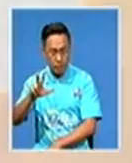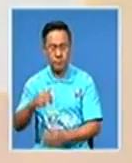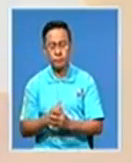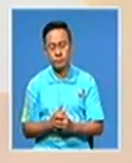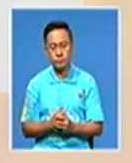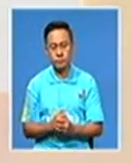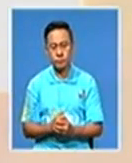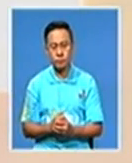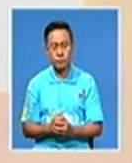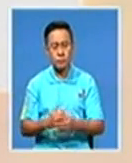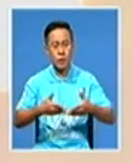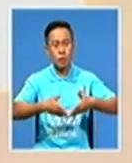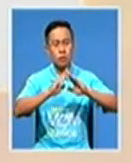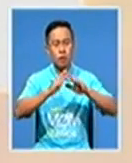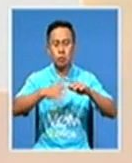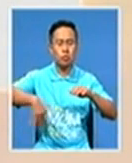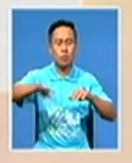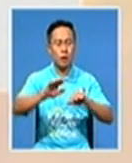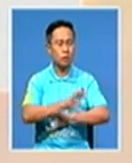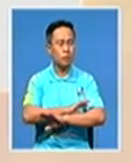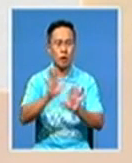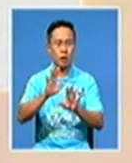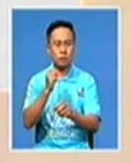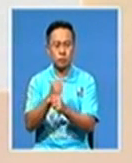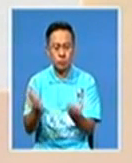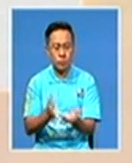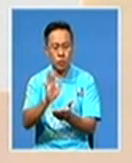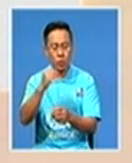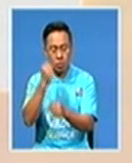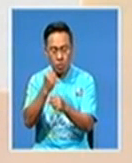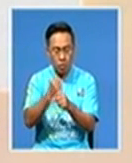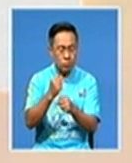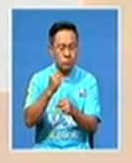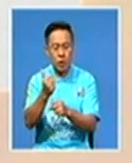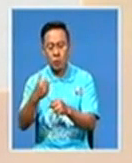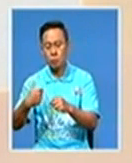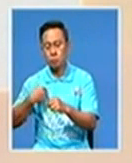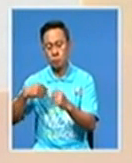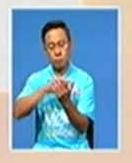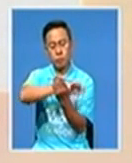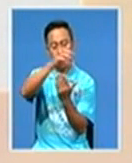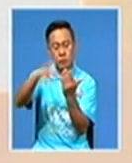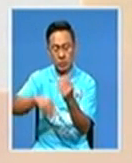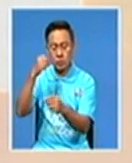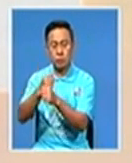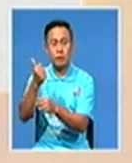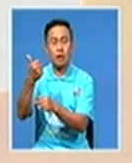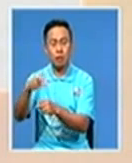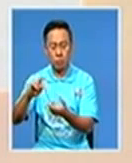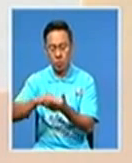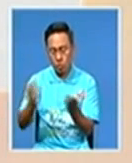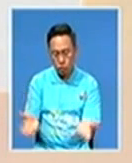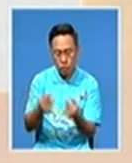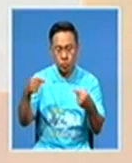ผลิตภัณฑ์เหล็กก่อสร้างทั่วๆไปเราไม่ต้องส่งเสริมละเขาผลิตกันได้และคู่แข่งผลิตได้แล้วเราหันมาส่งเสริมประเภ